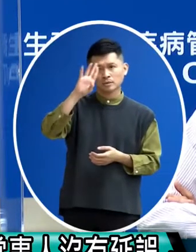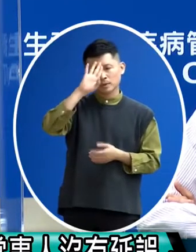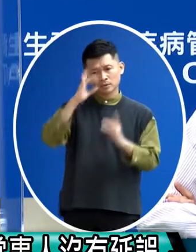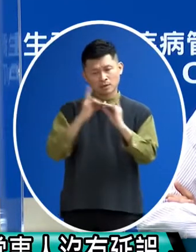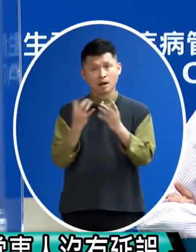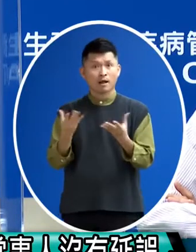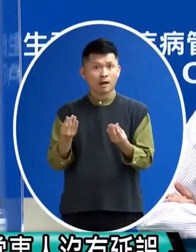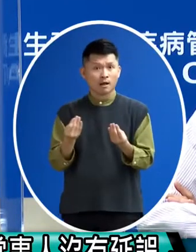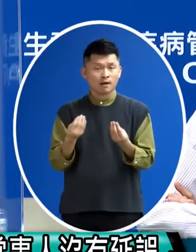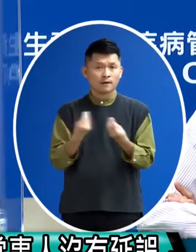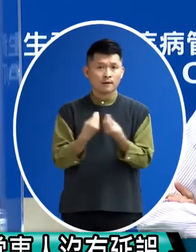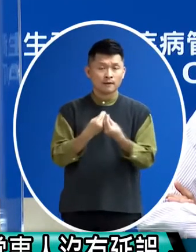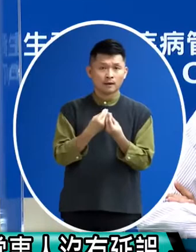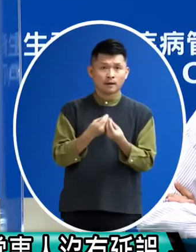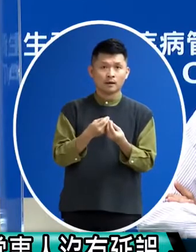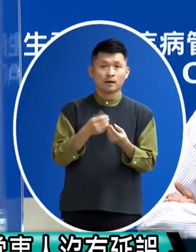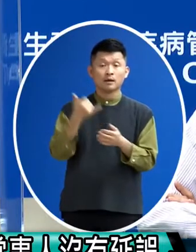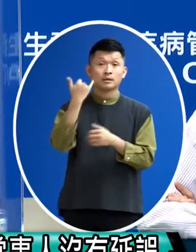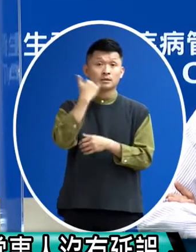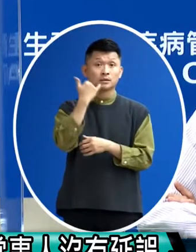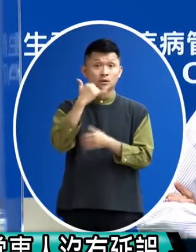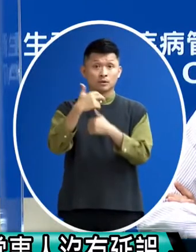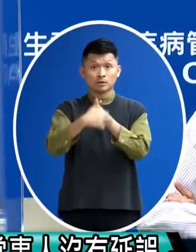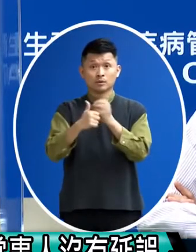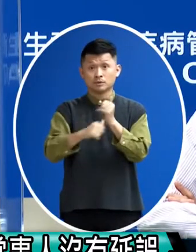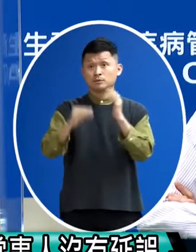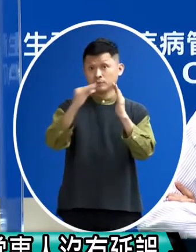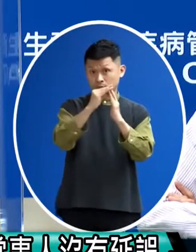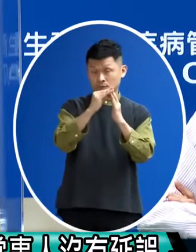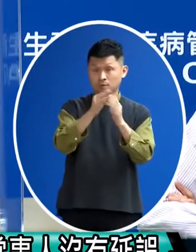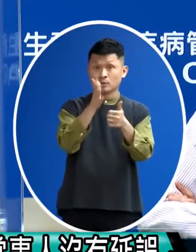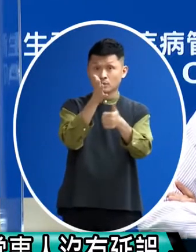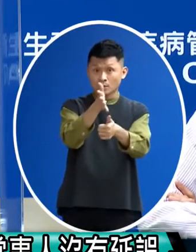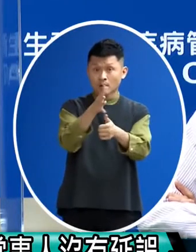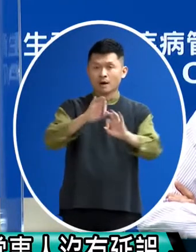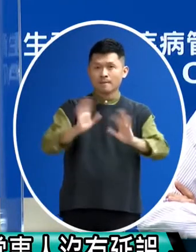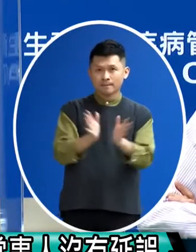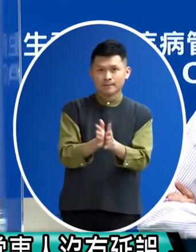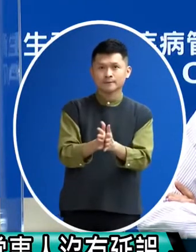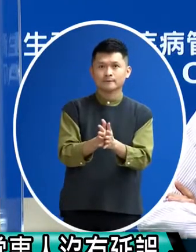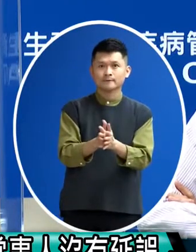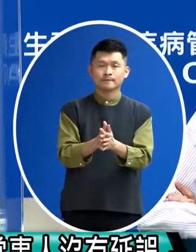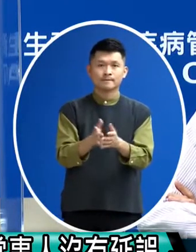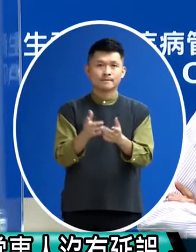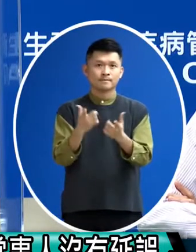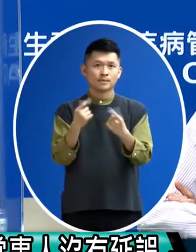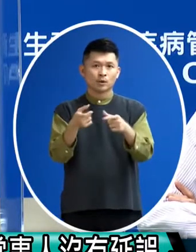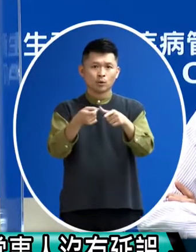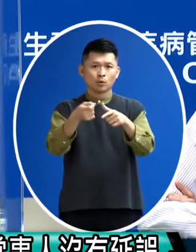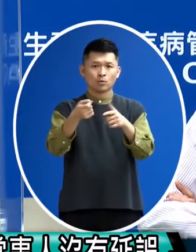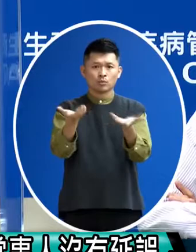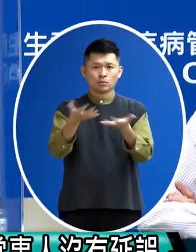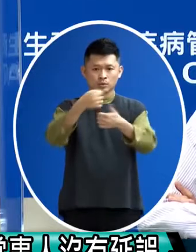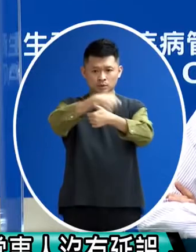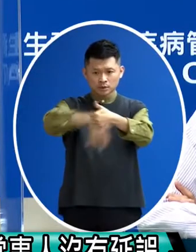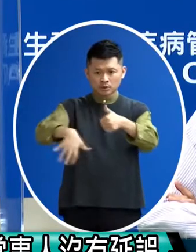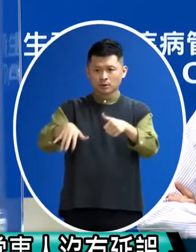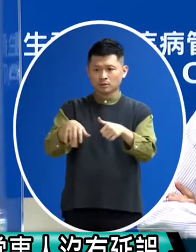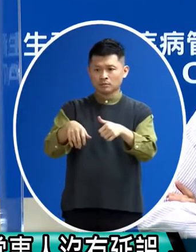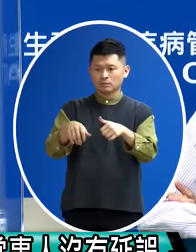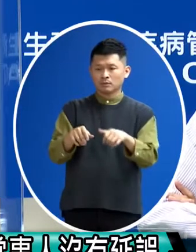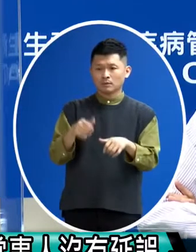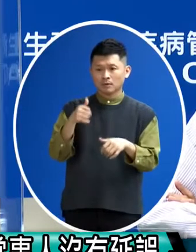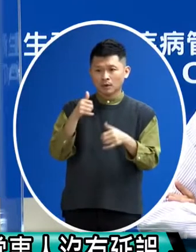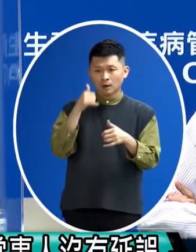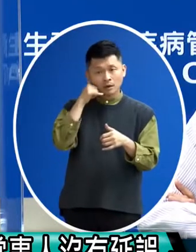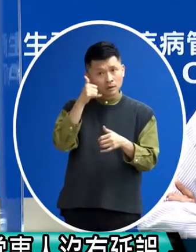他就求助在基隆的卫生局，那基隆卫生局就立刻启动他们原来的公务系统，然后就一家一家去询